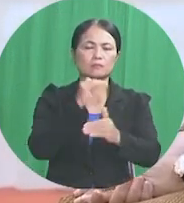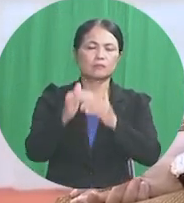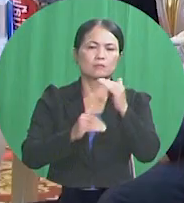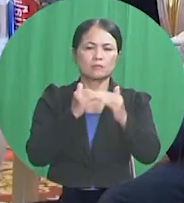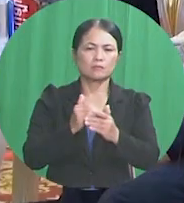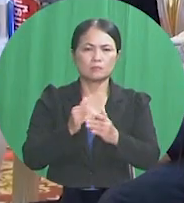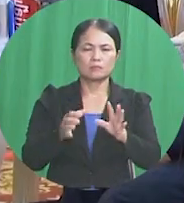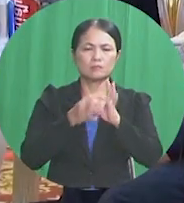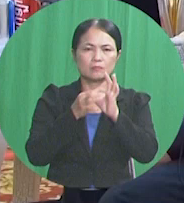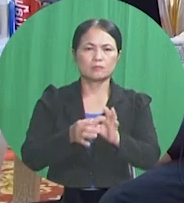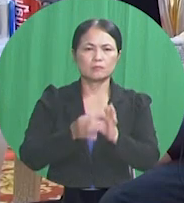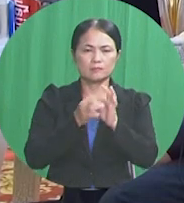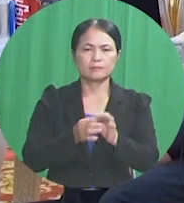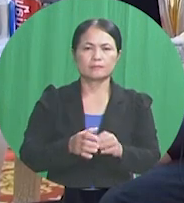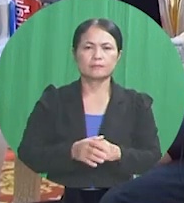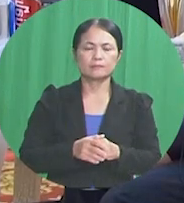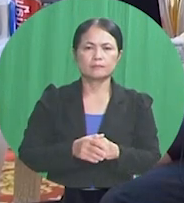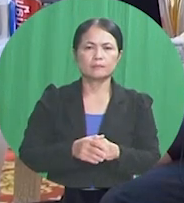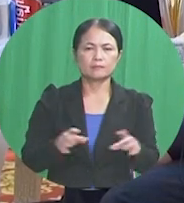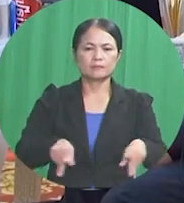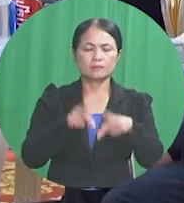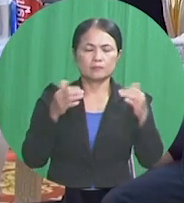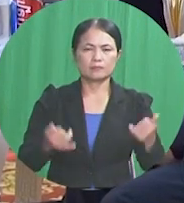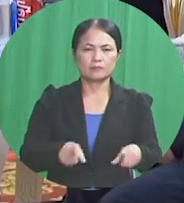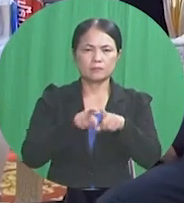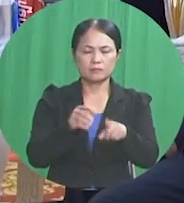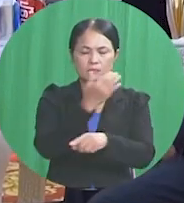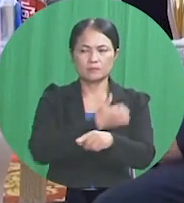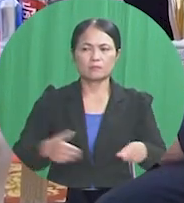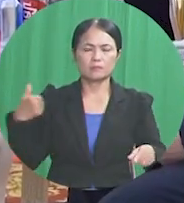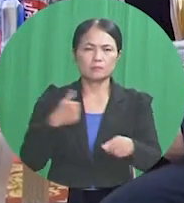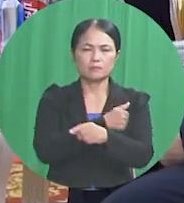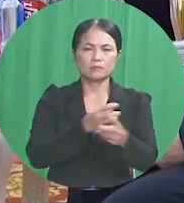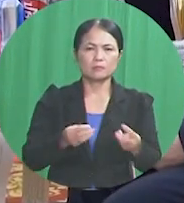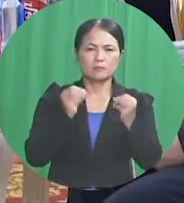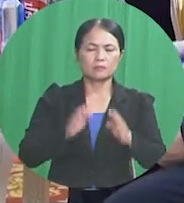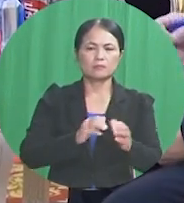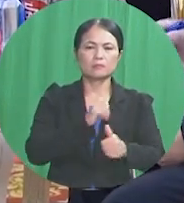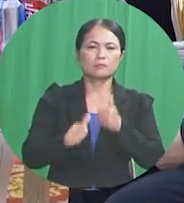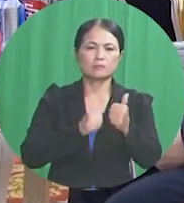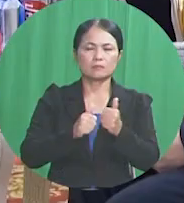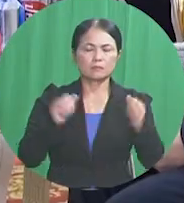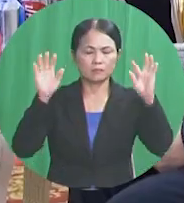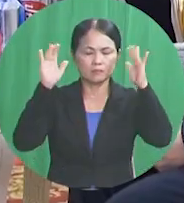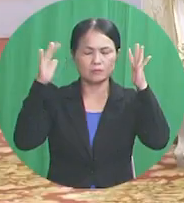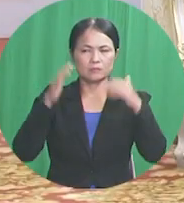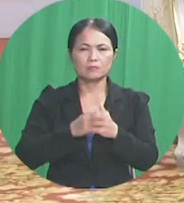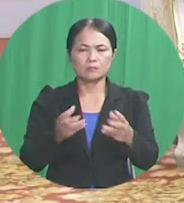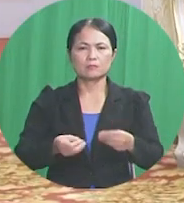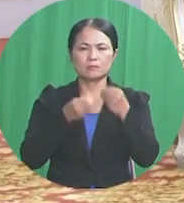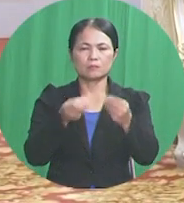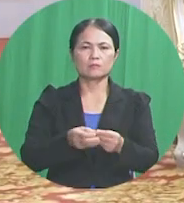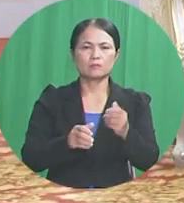นึ่งกัจสหประเทศบัตกาชลิดขนมออกการหนุนได้สำได้เดชโชนิยุรัฐมนตรีกบาลสำได้เนกาออบออสาโตจูนจ